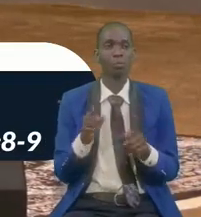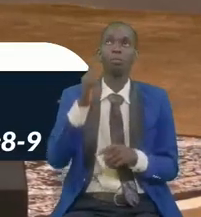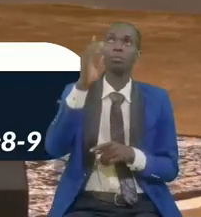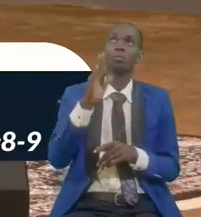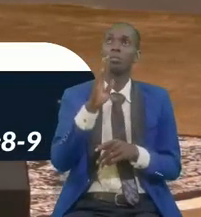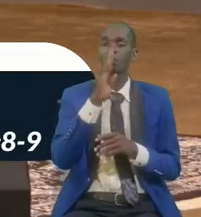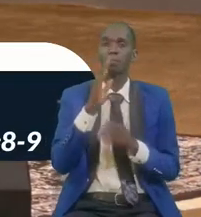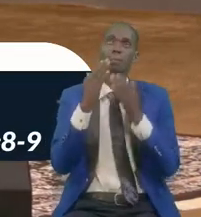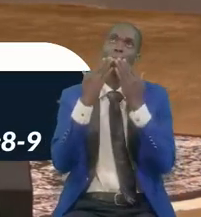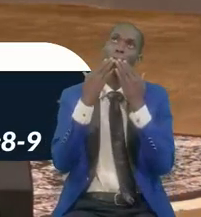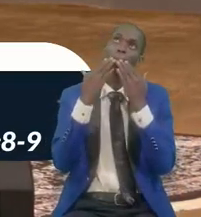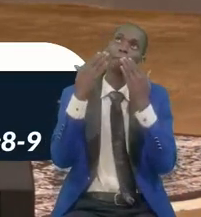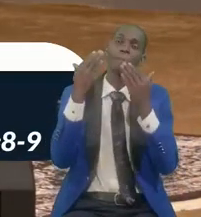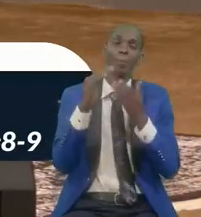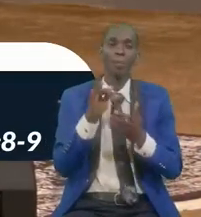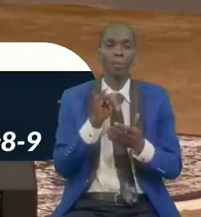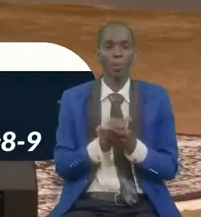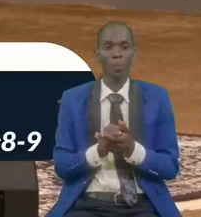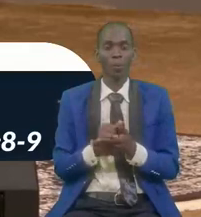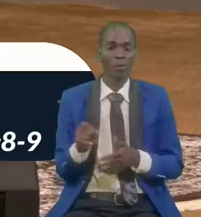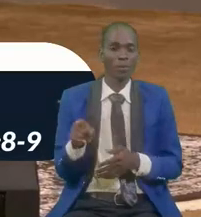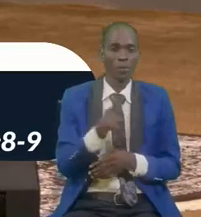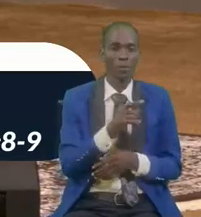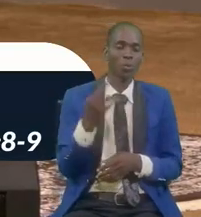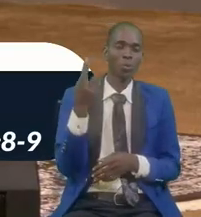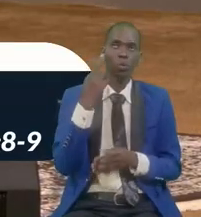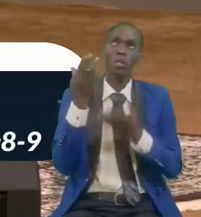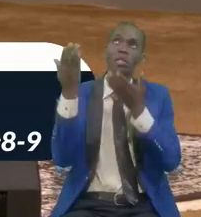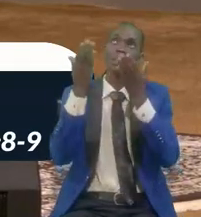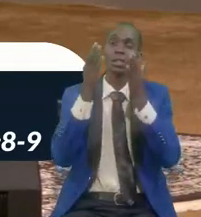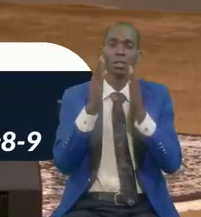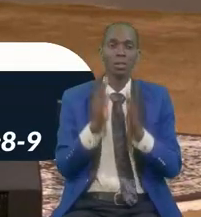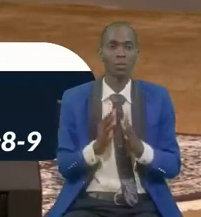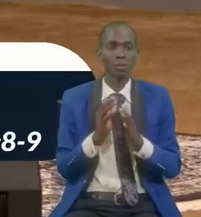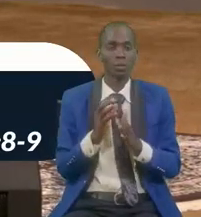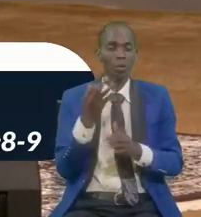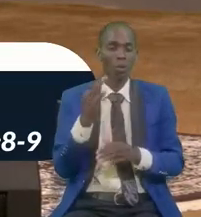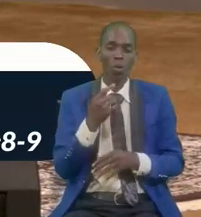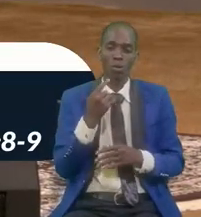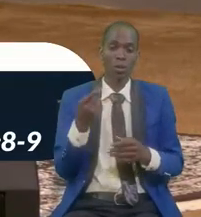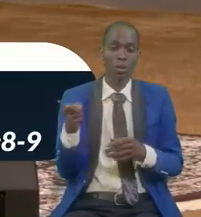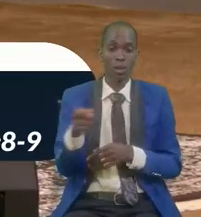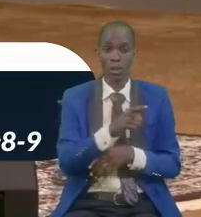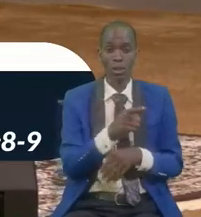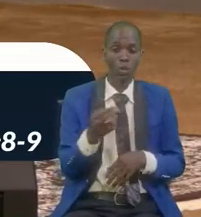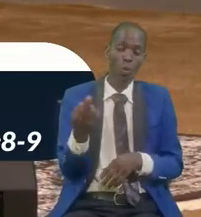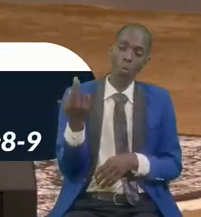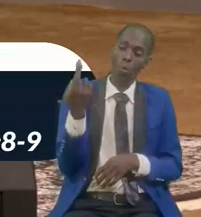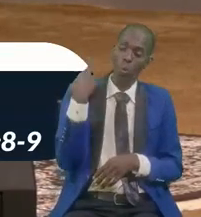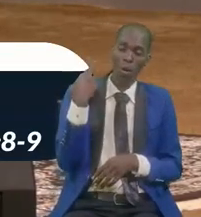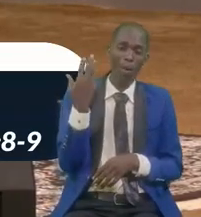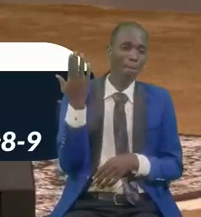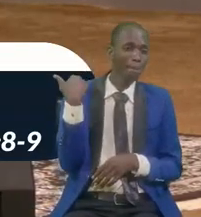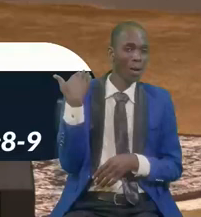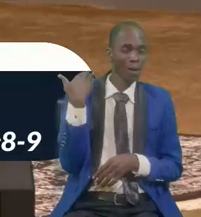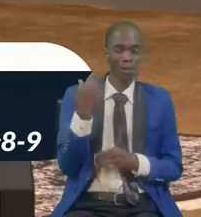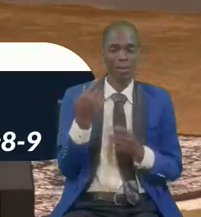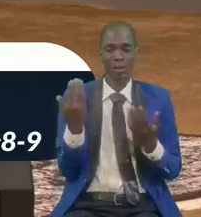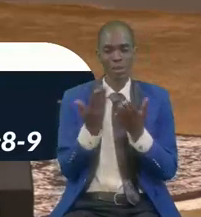soit rendue à Dieu de ce que, après avoir été esclave du péché, c'est le